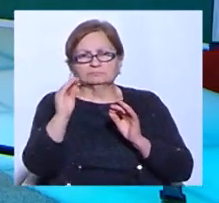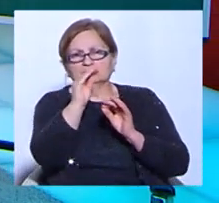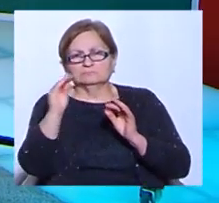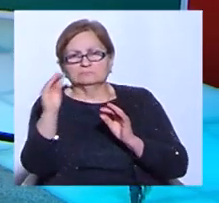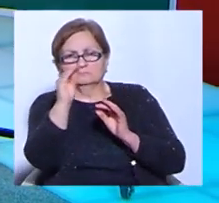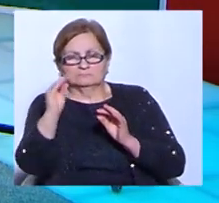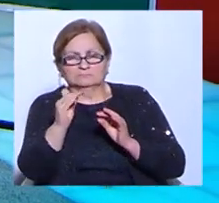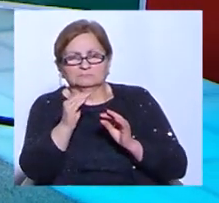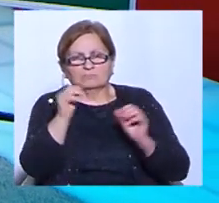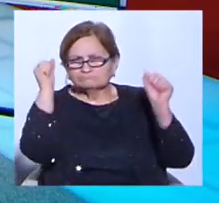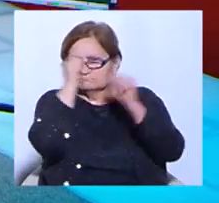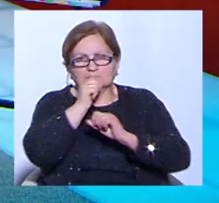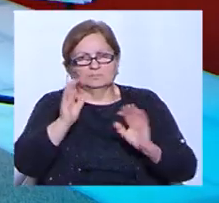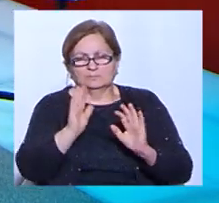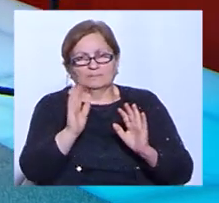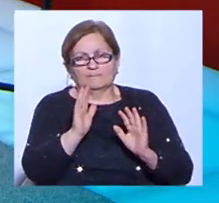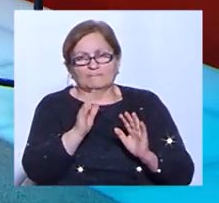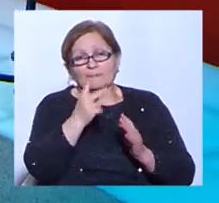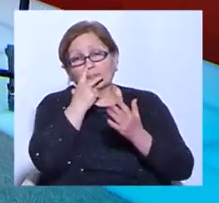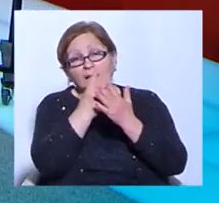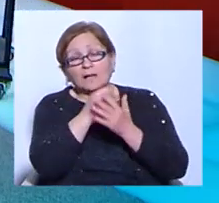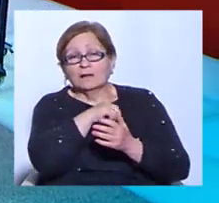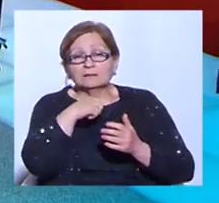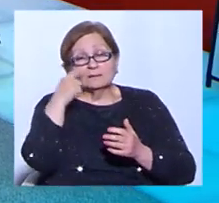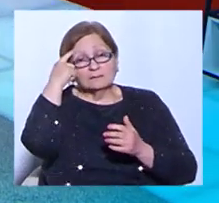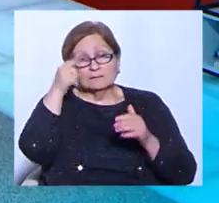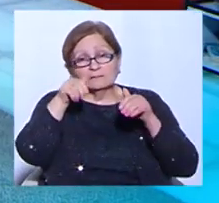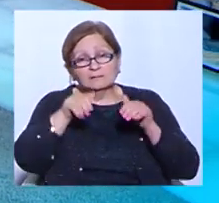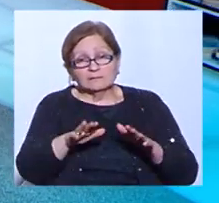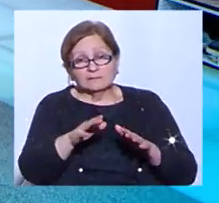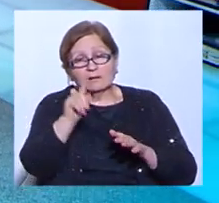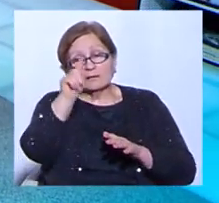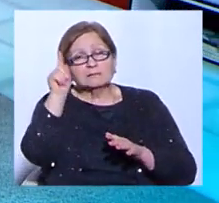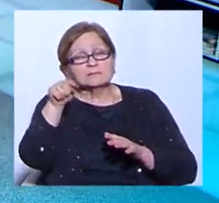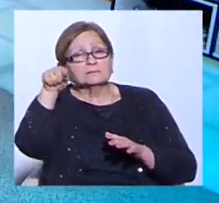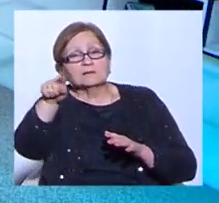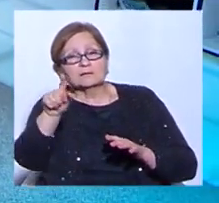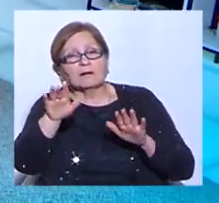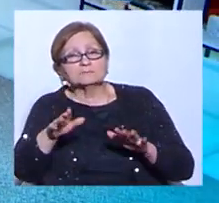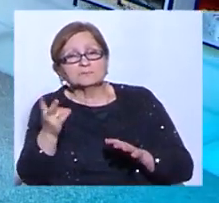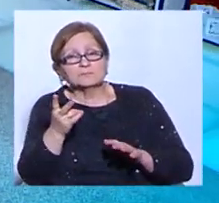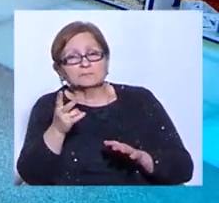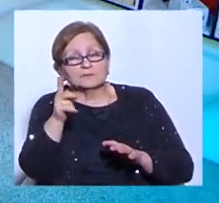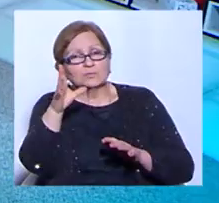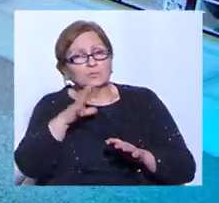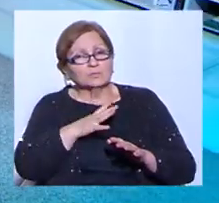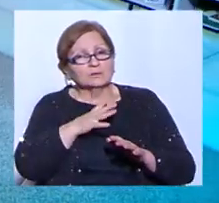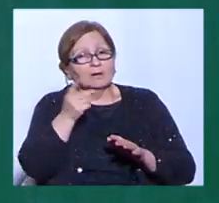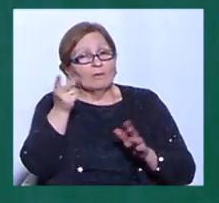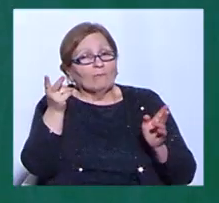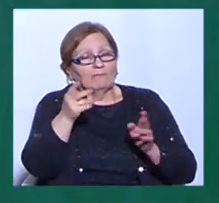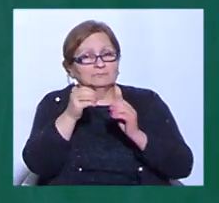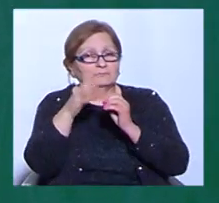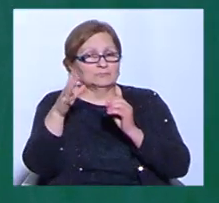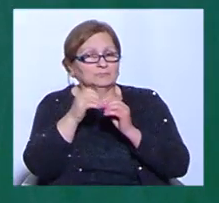ანუ რაღაცნაირად იზრდება. ჩვენ შეგვიძლია უკვე დავასკვნოთ, რომ კითხვის ნიშნის ნაცვლად უნდა იყოს რიცხვი 15, ანუ